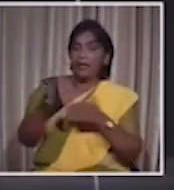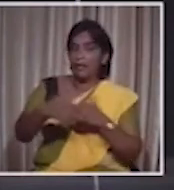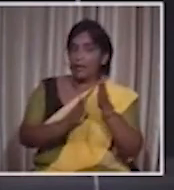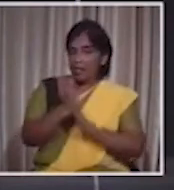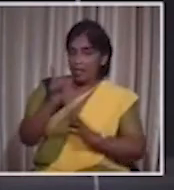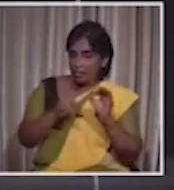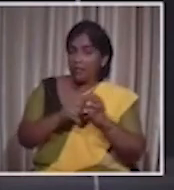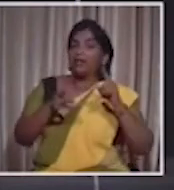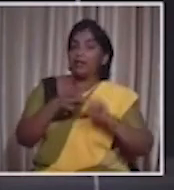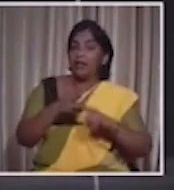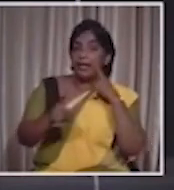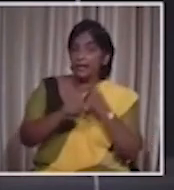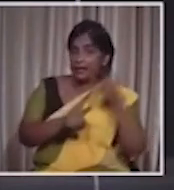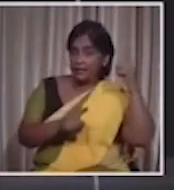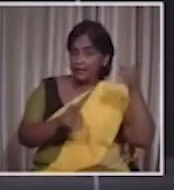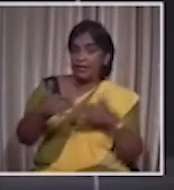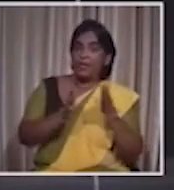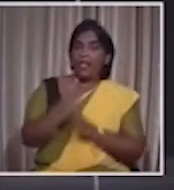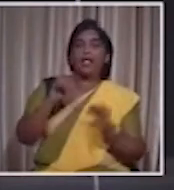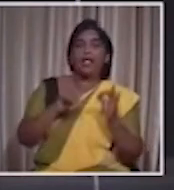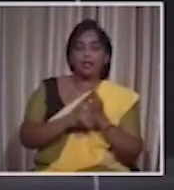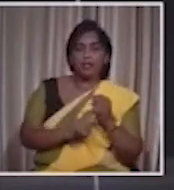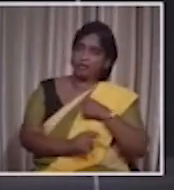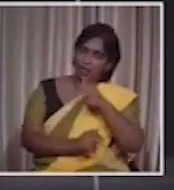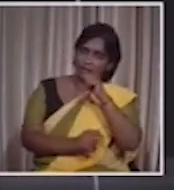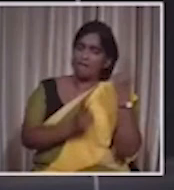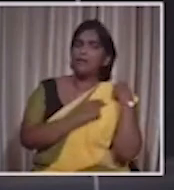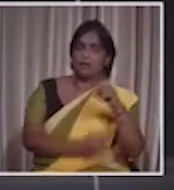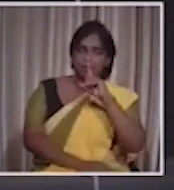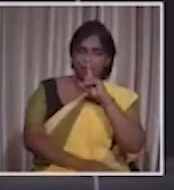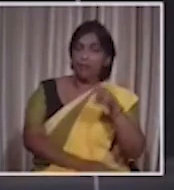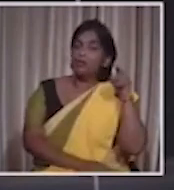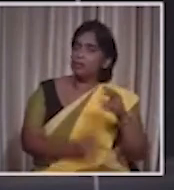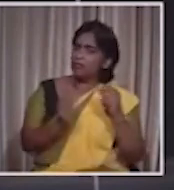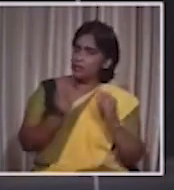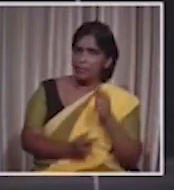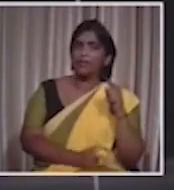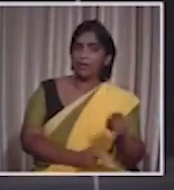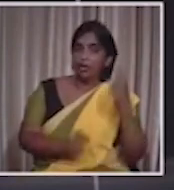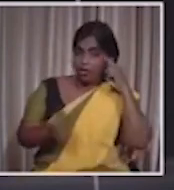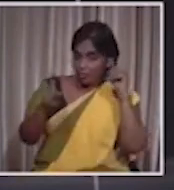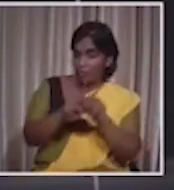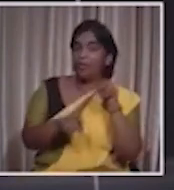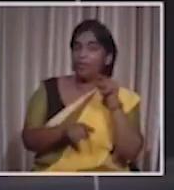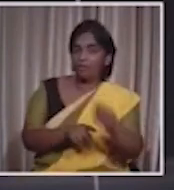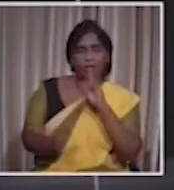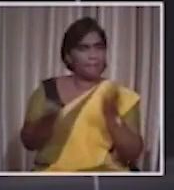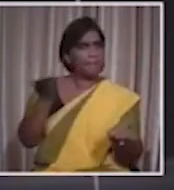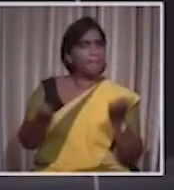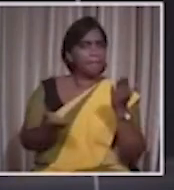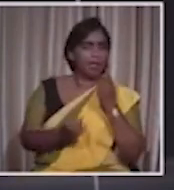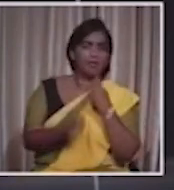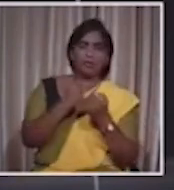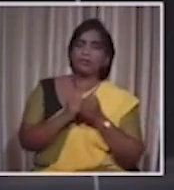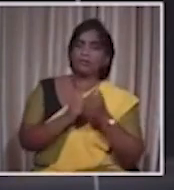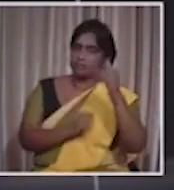කැබිනට් අමාත්‍යවරයෙක් සහ මහනුවර දිස්ත්‍රික්කයේ නියෝජනය කරන කැබිනට් අමාත්‍යවරයෙක්, ඒක මම වගකීමෙන් කියනවා. ඒ නිසා වහාම මේ සම්බන්ධව අපක්ෂපාතී